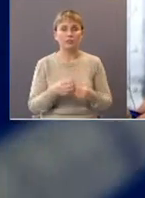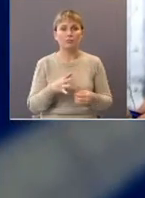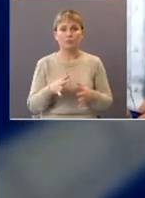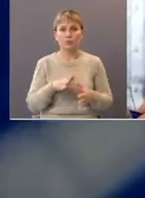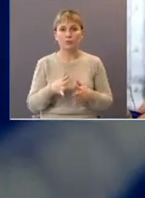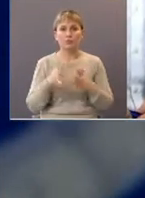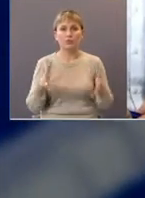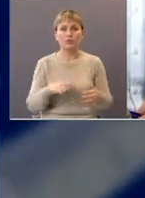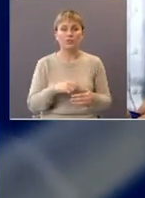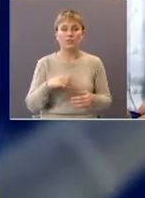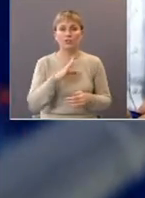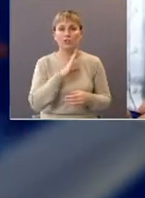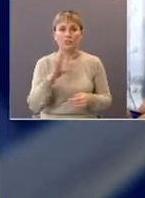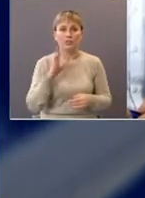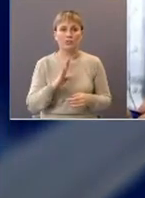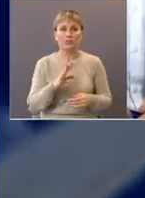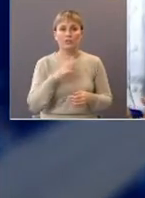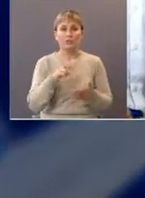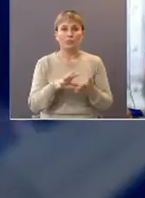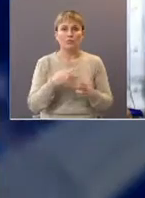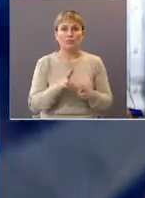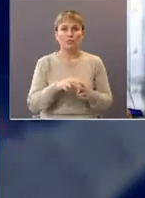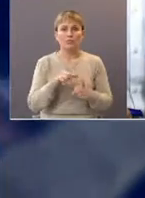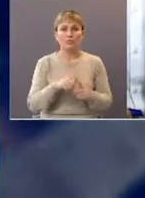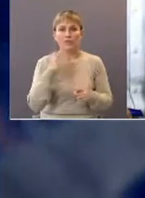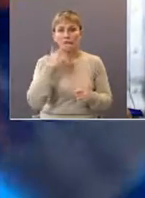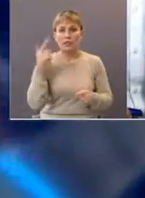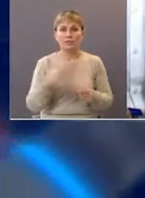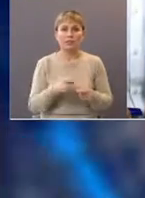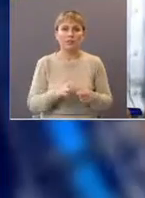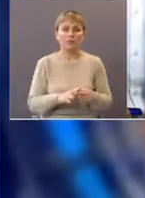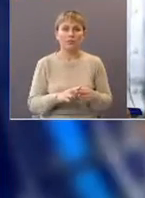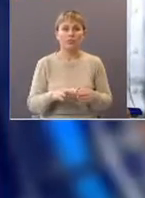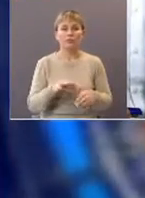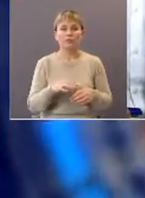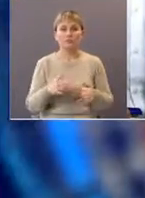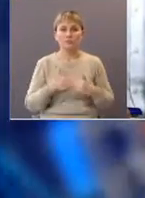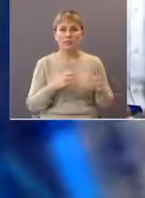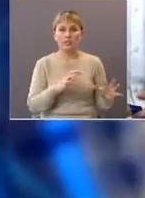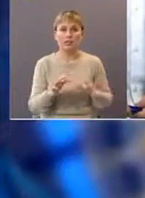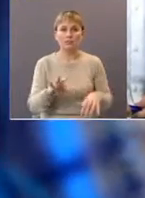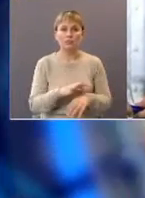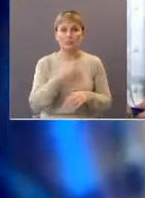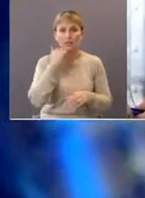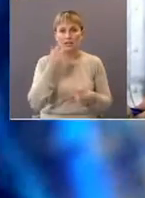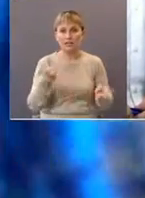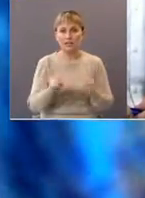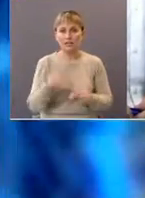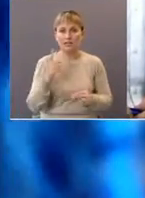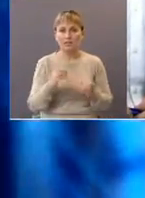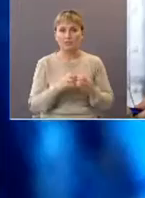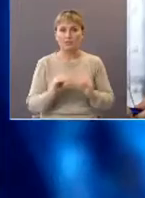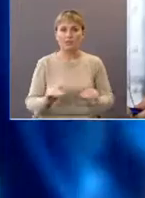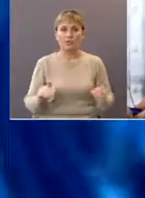больше. Та самая женщина, не побоюсь этого слова, героиня, которая выходила мужа, а в благодарность осталась одна с 10